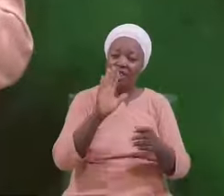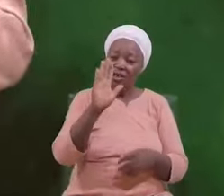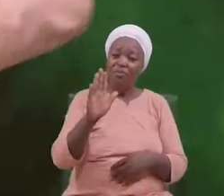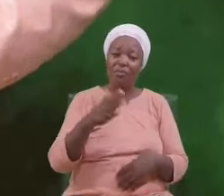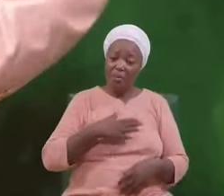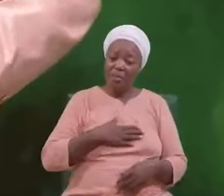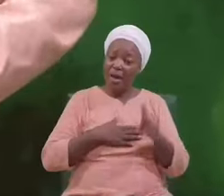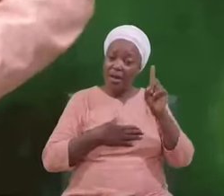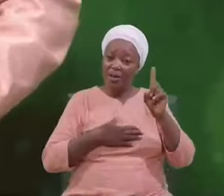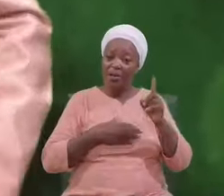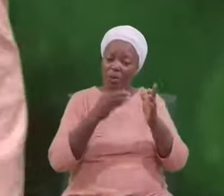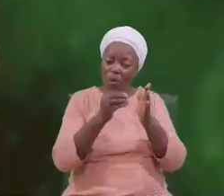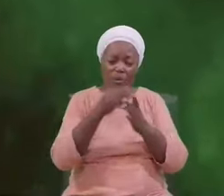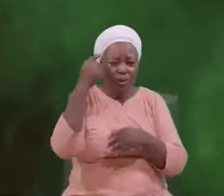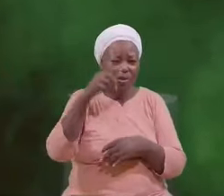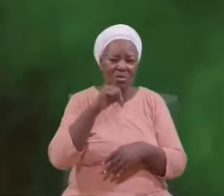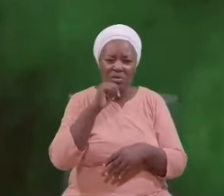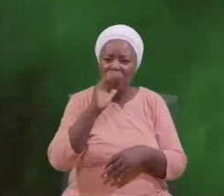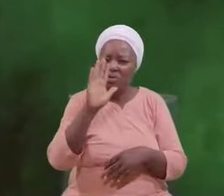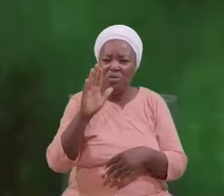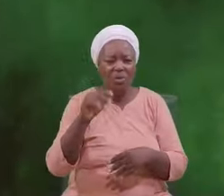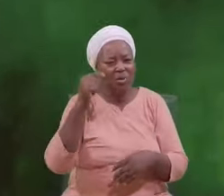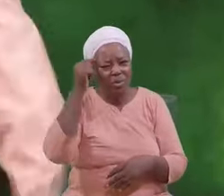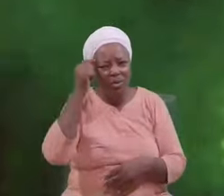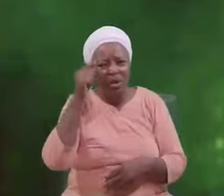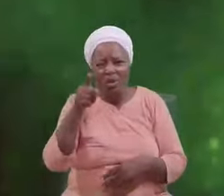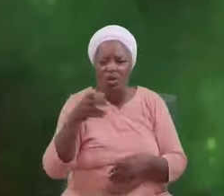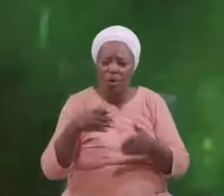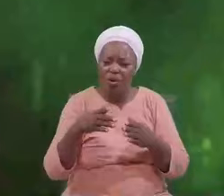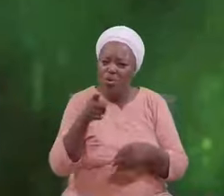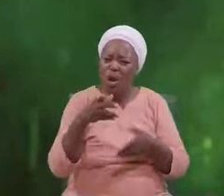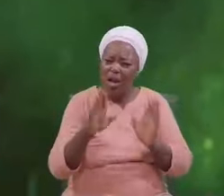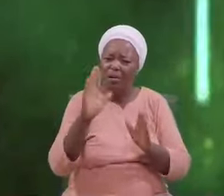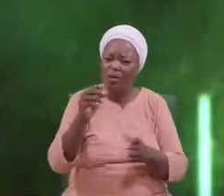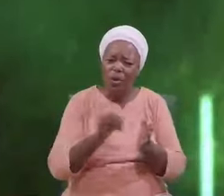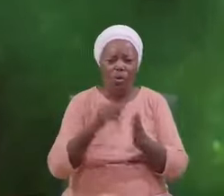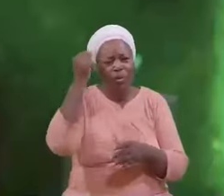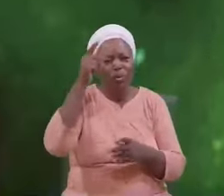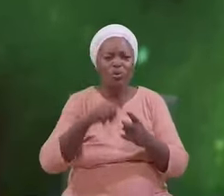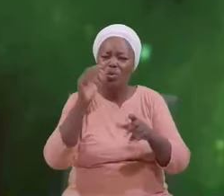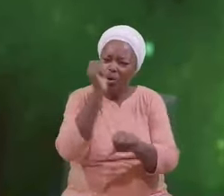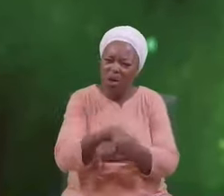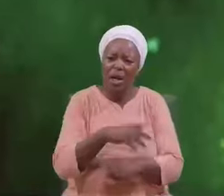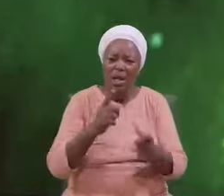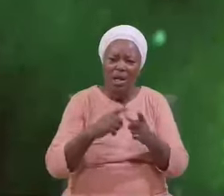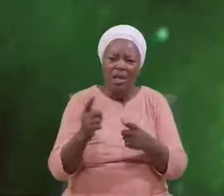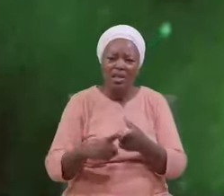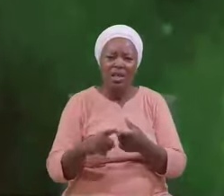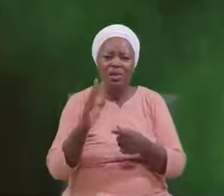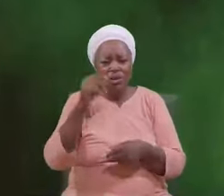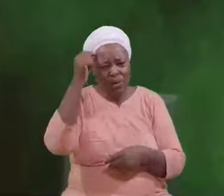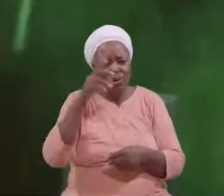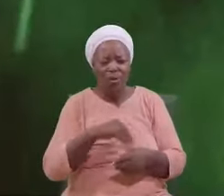Vous permettez à vos pensées de prendre le dessus. Vous laissez vos pensées d'être au devant